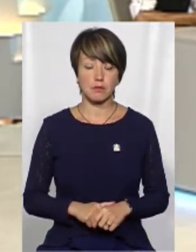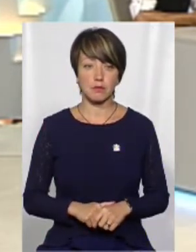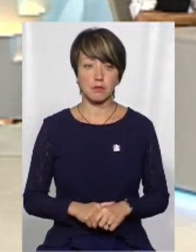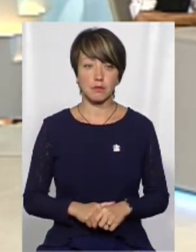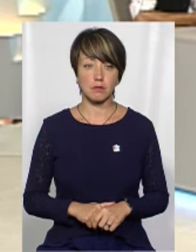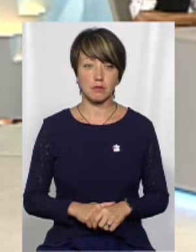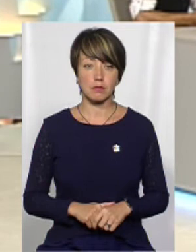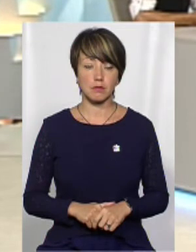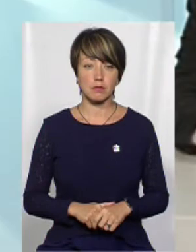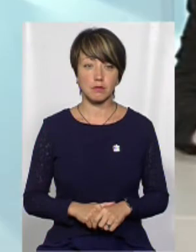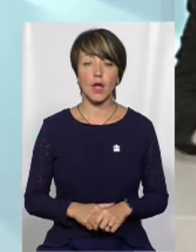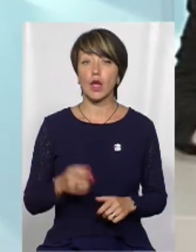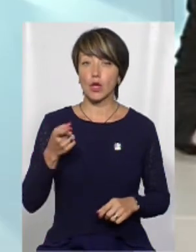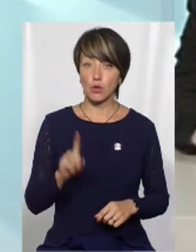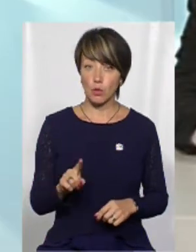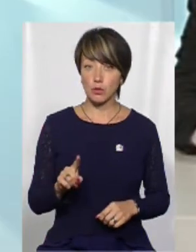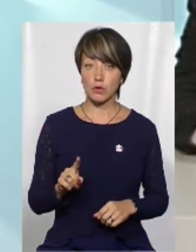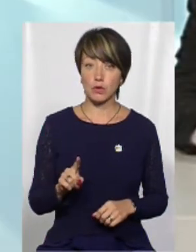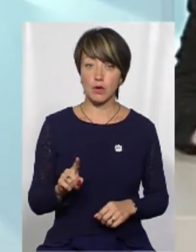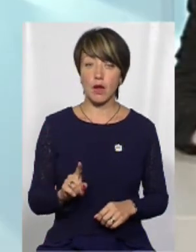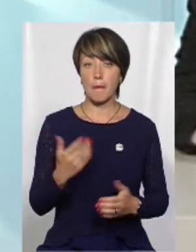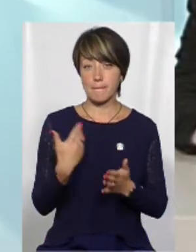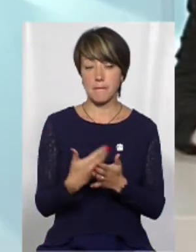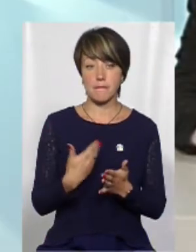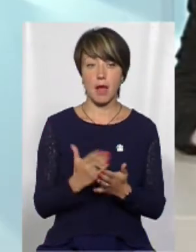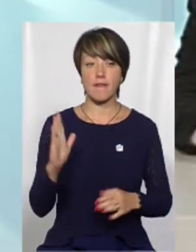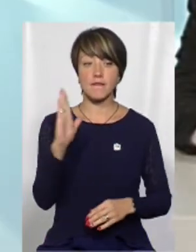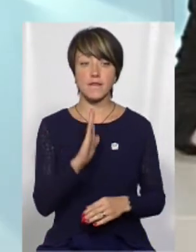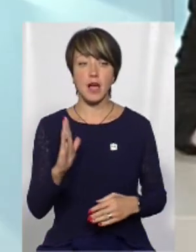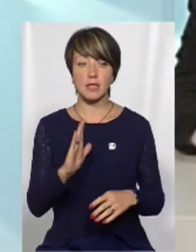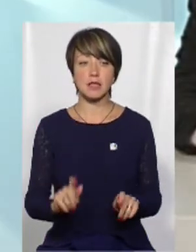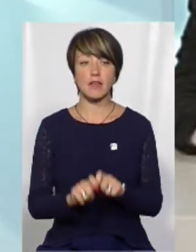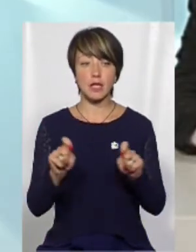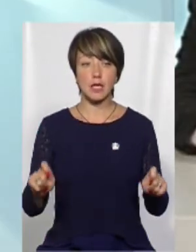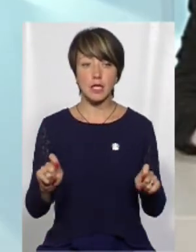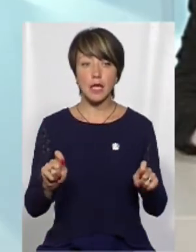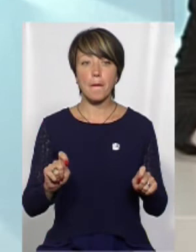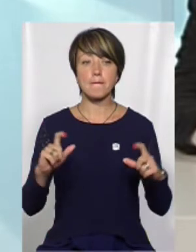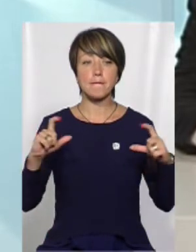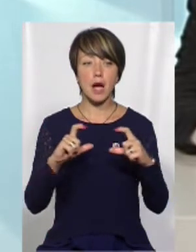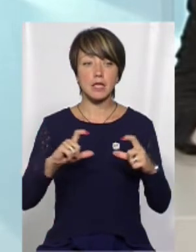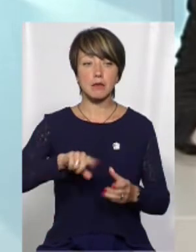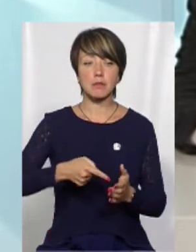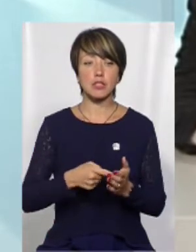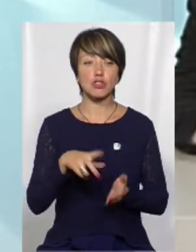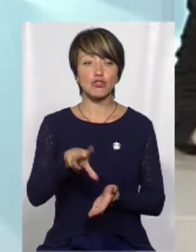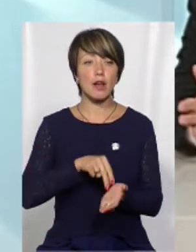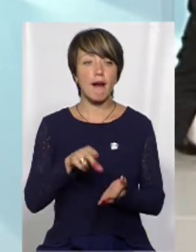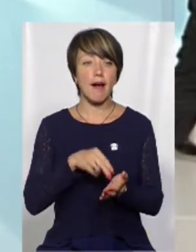à Черкасі. Тобто приблизно десь в вересні місяці буде відкритий магазин у місті Черкаси. Et si ça